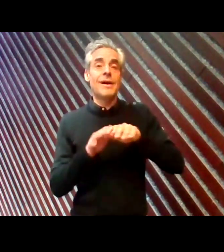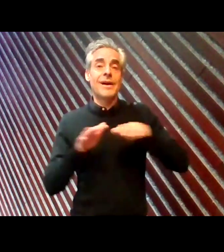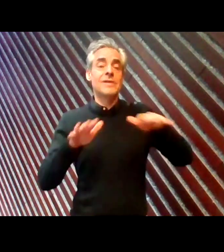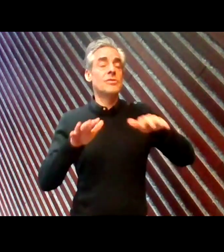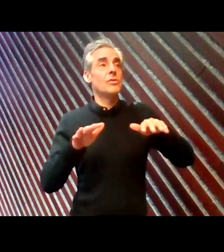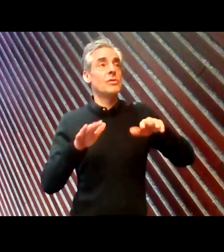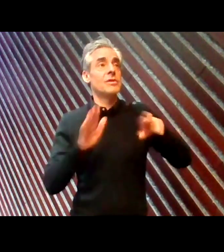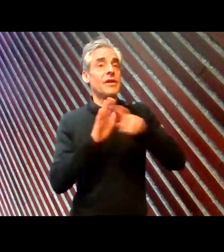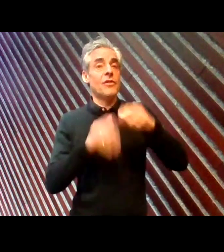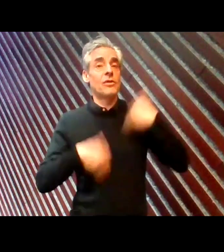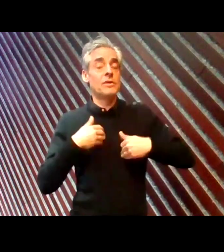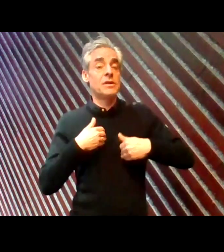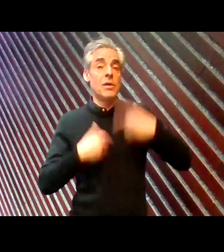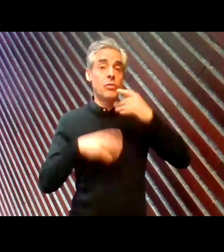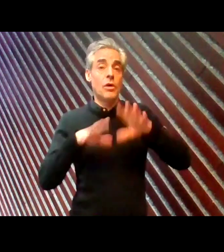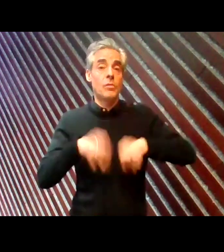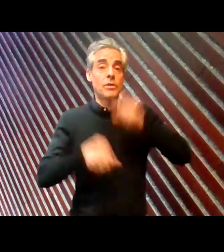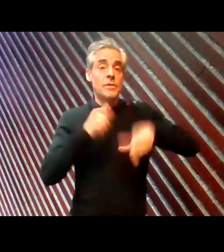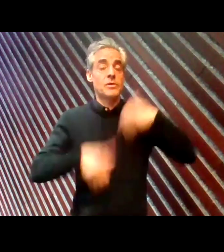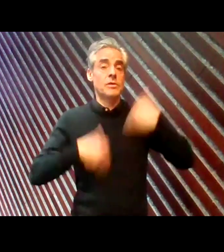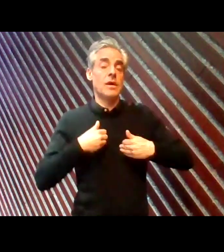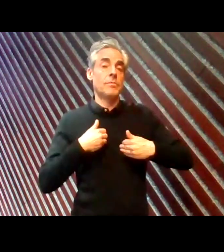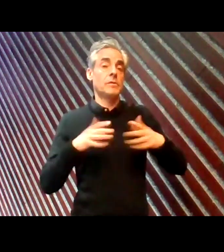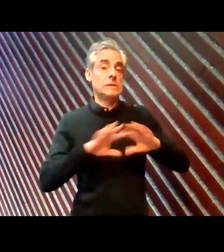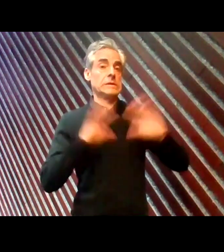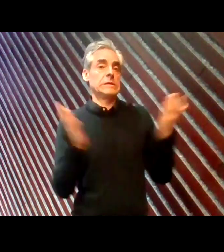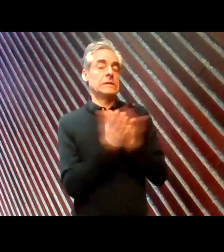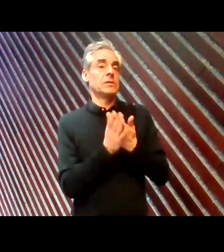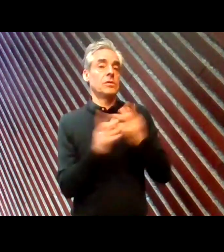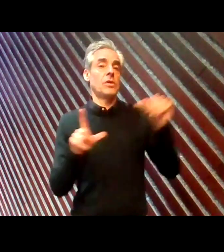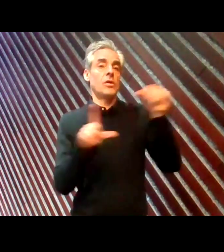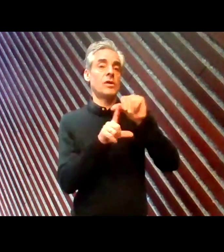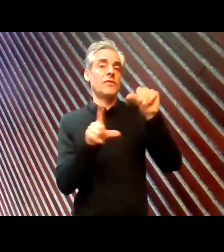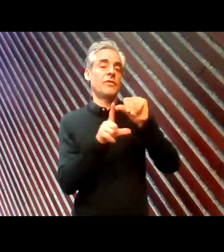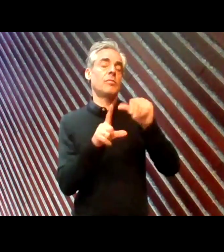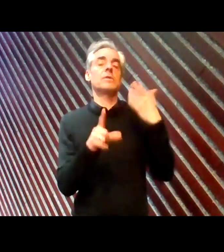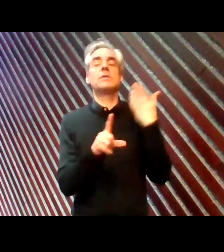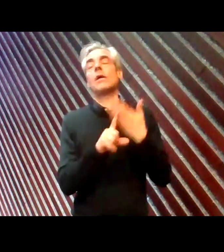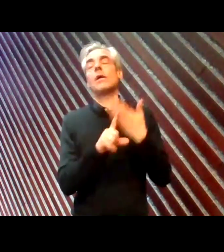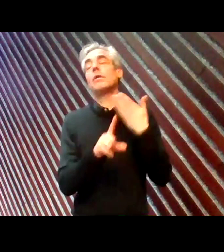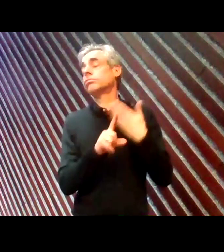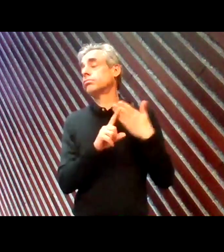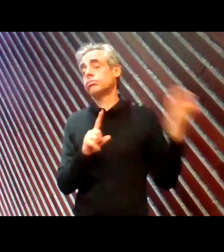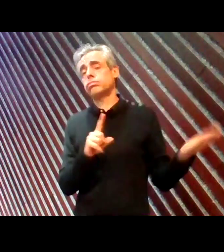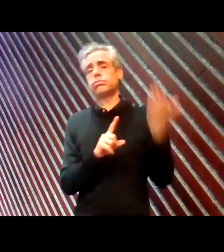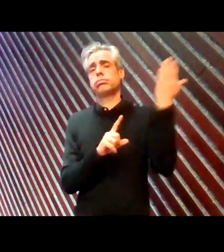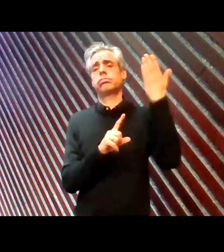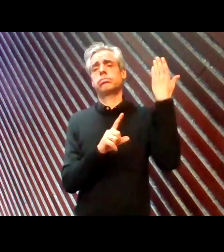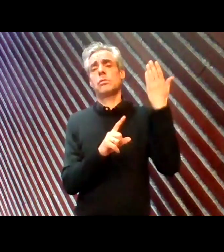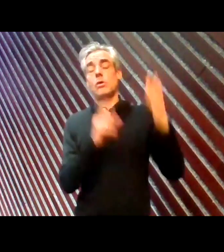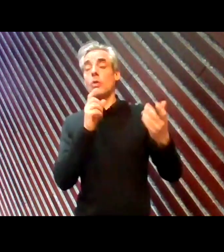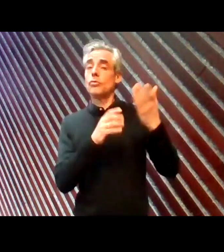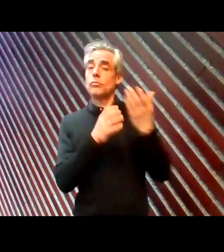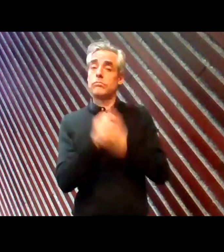pour ce qui concerne l'emploi des personnes en situation de handicap au niveau de la GFIP c quelque chose sur lequel nous avons été